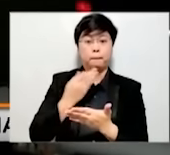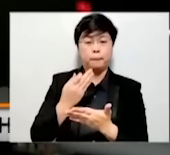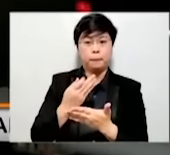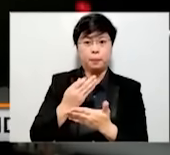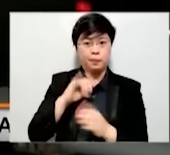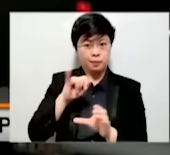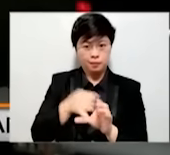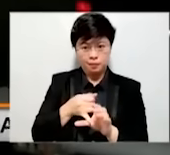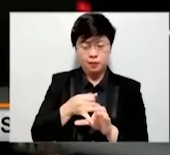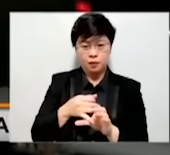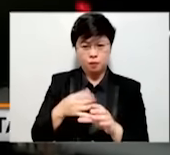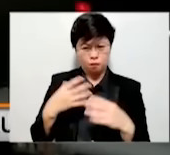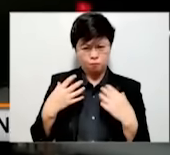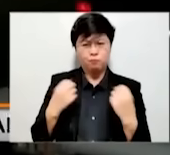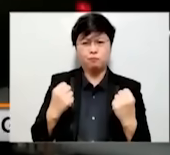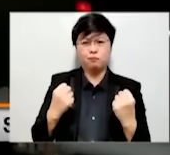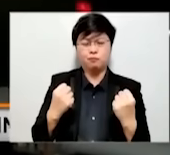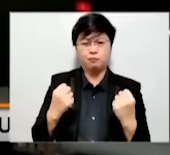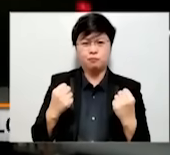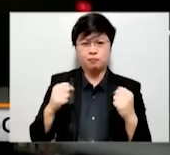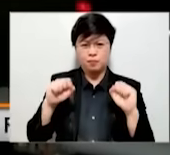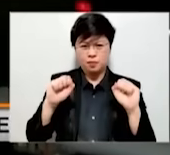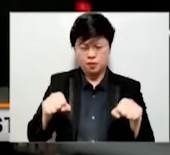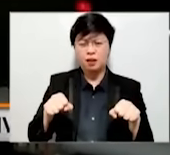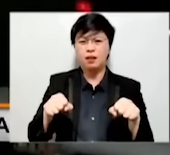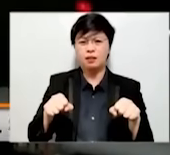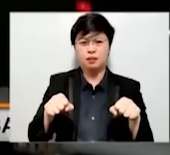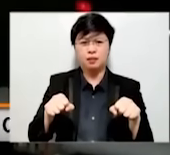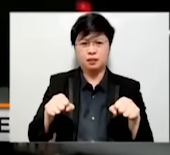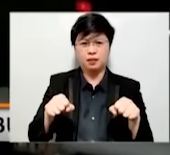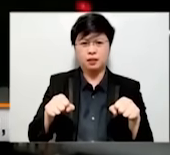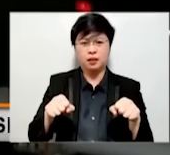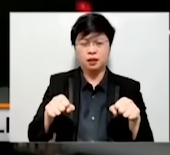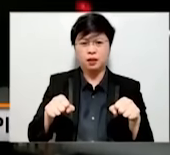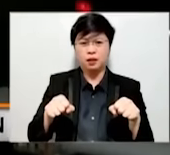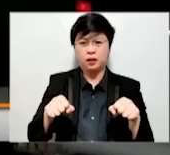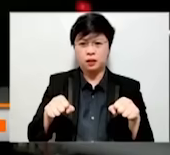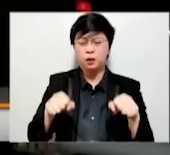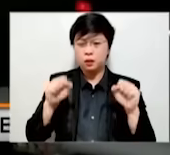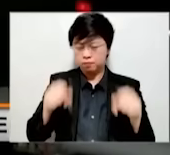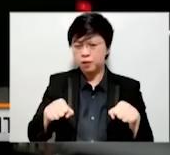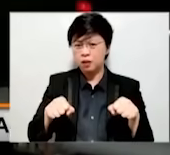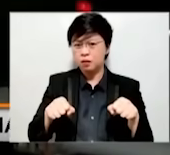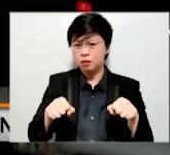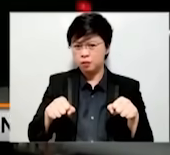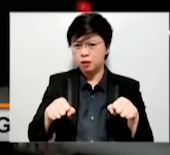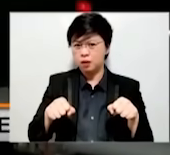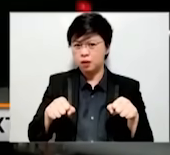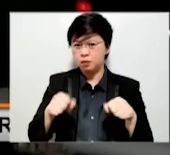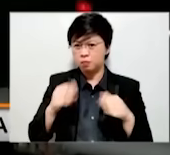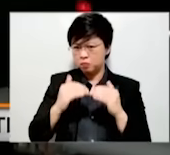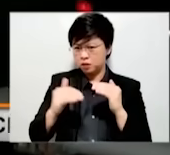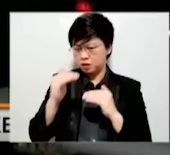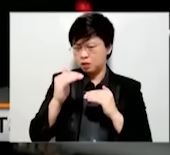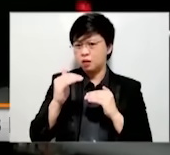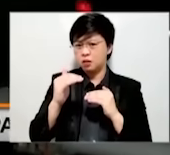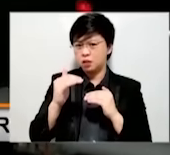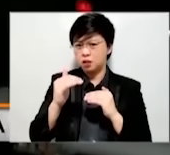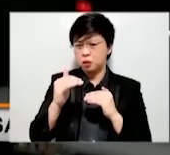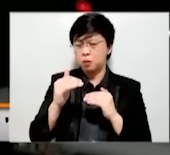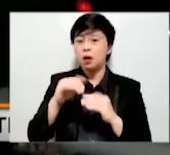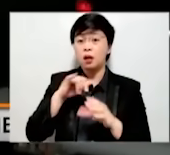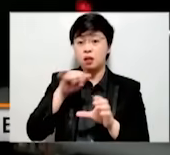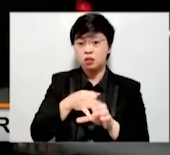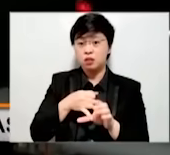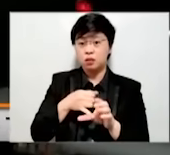ay kayang-kayang makipagsabayan sa gawang abroad at napanatili pa ang itsura. Nasa frontline ng balitang yan, si